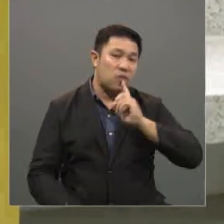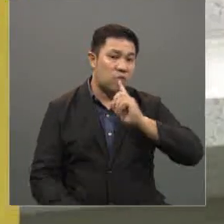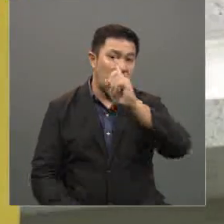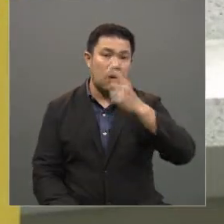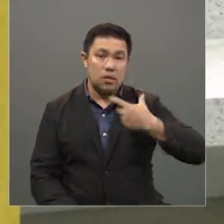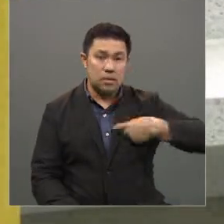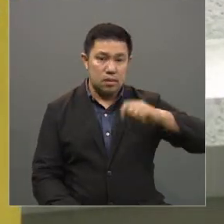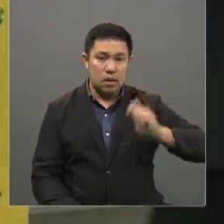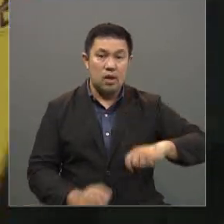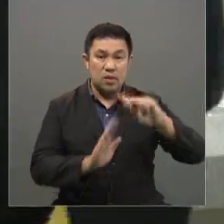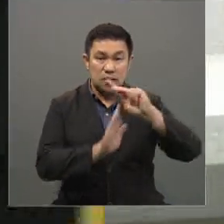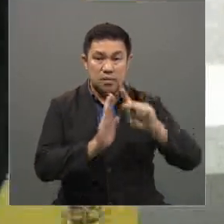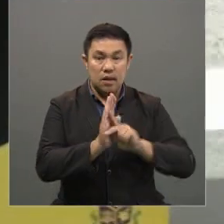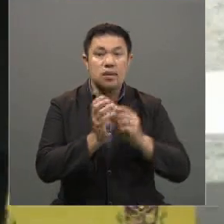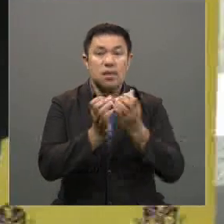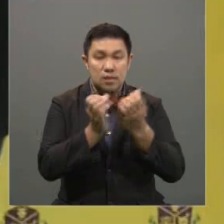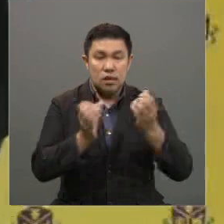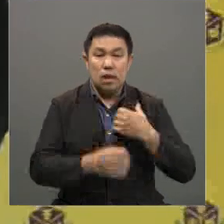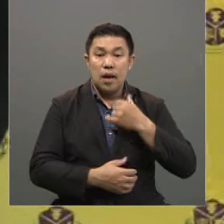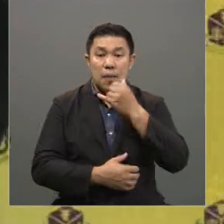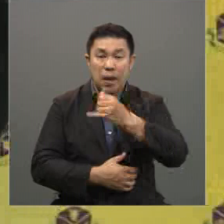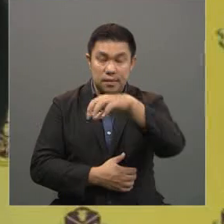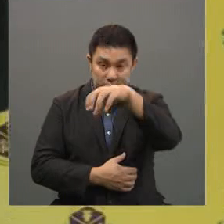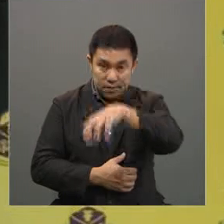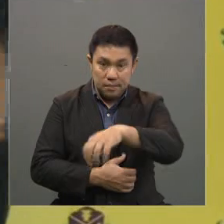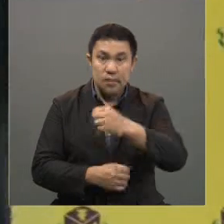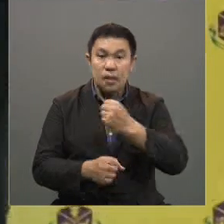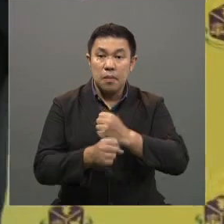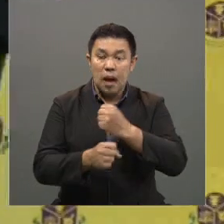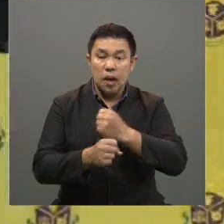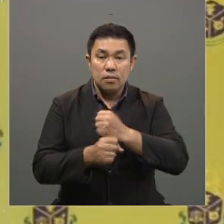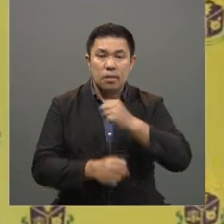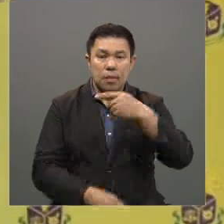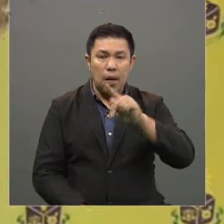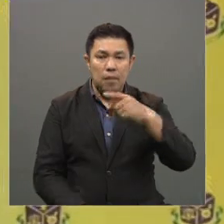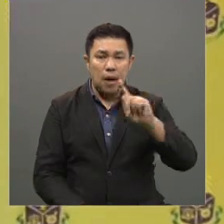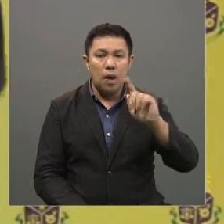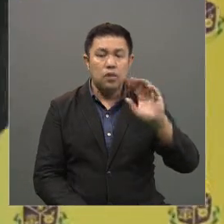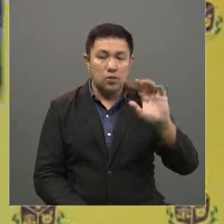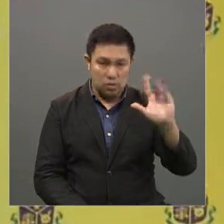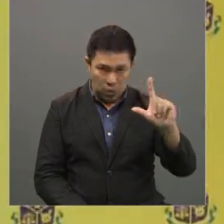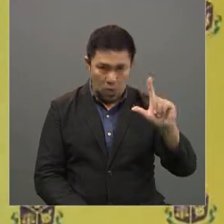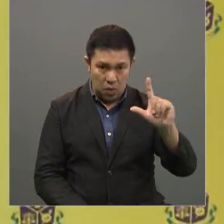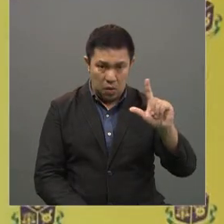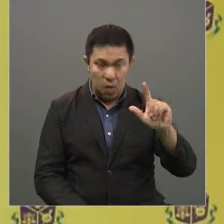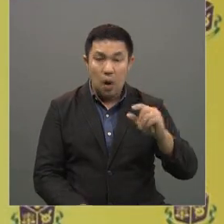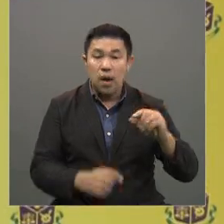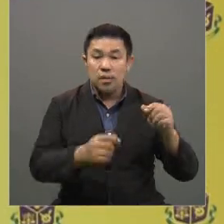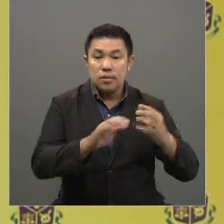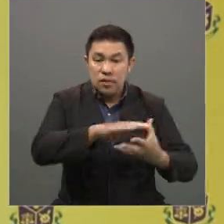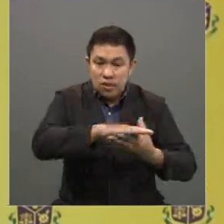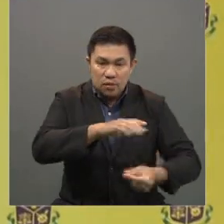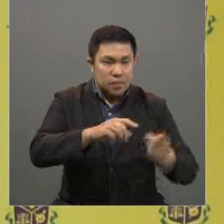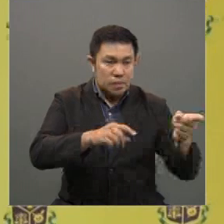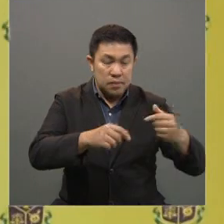ศาลรัฐธรรมนูญเดินทางไปที่สำนักงานคณะกรรมการป้องกันและปราบปรามการทุจริตแห่งชาติหรือว่าปปชนำสำเนาคำ